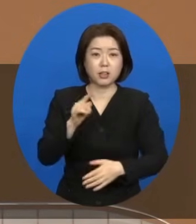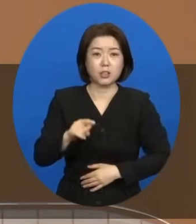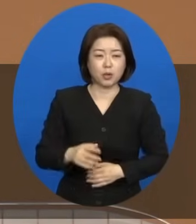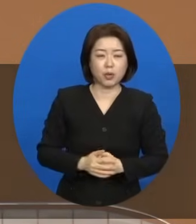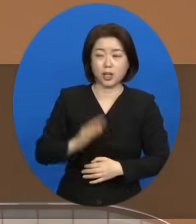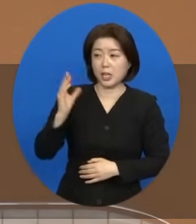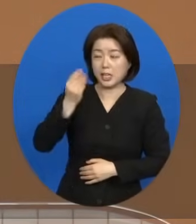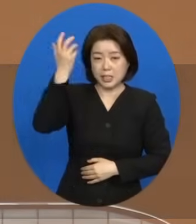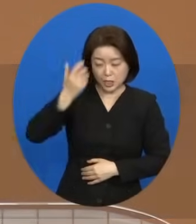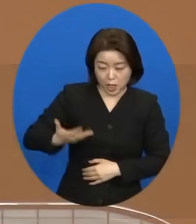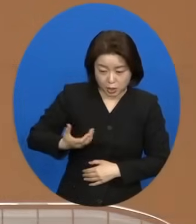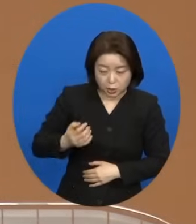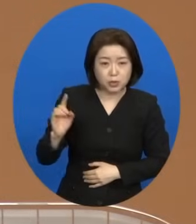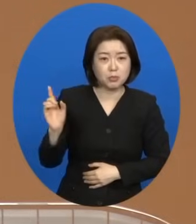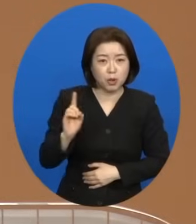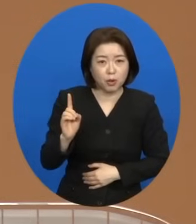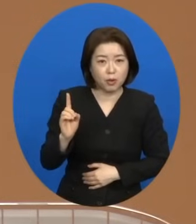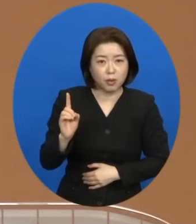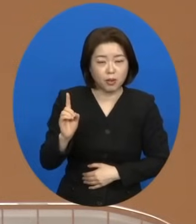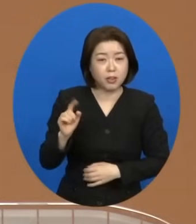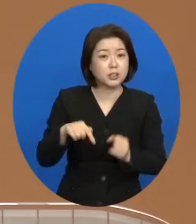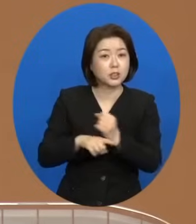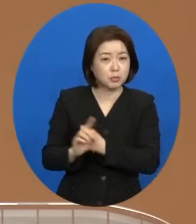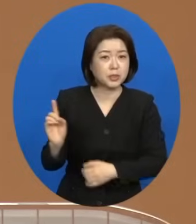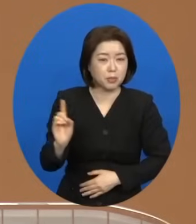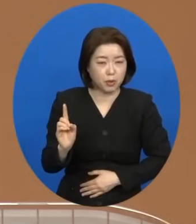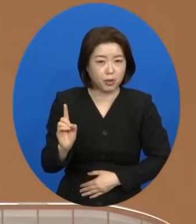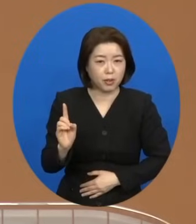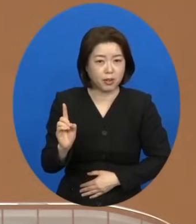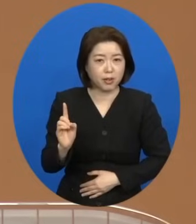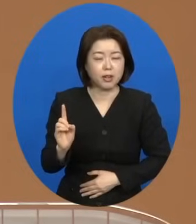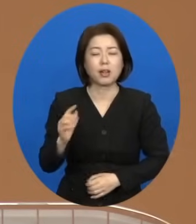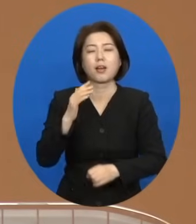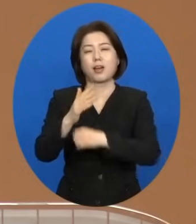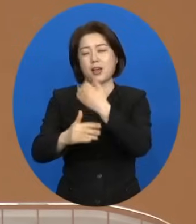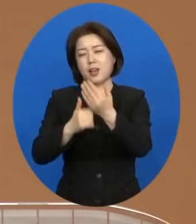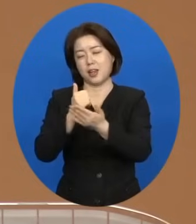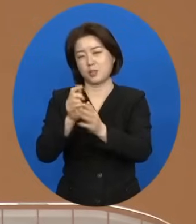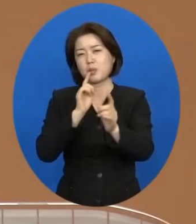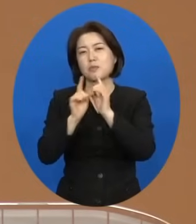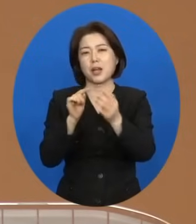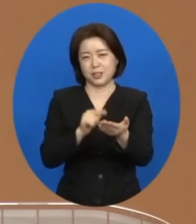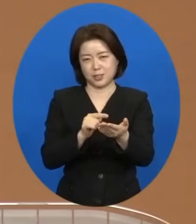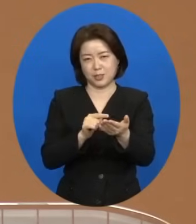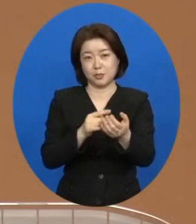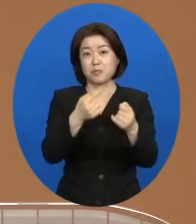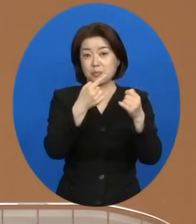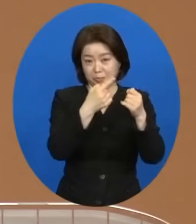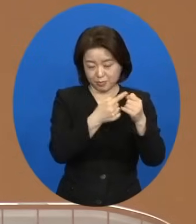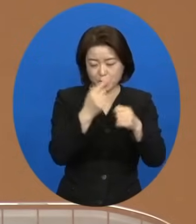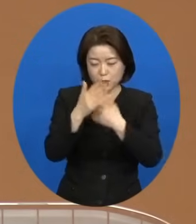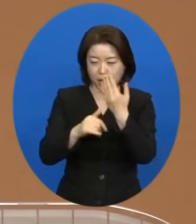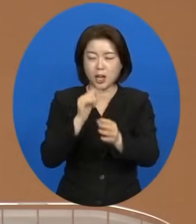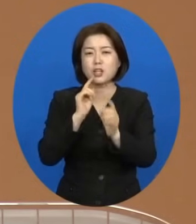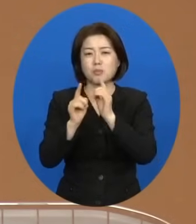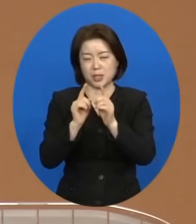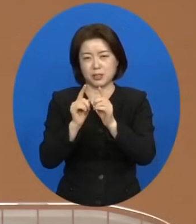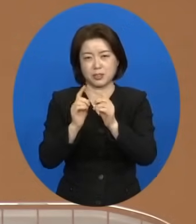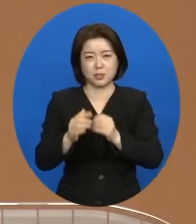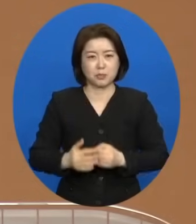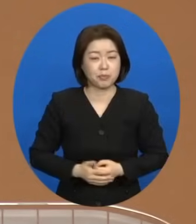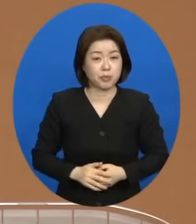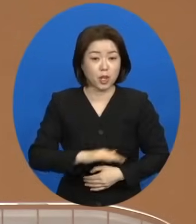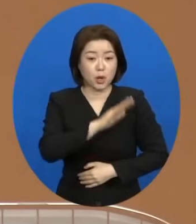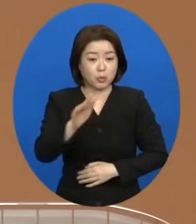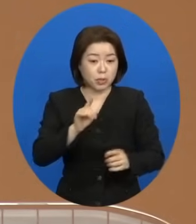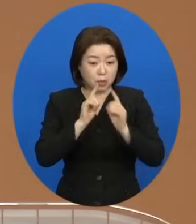신한은 무엇입니까 신한 하나님의 말씀이에요 먼저는 먼저는 하나님의 말씀입니다 우리가